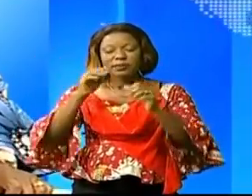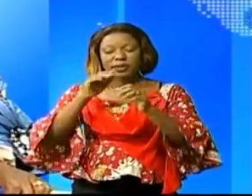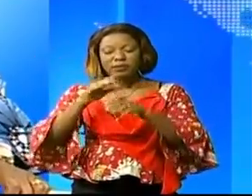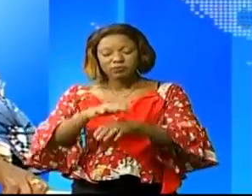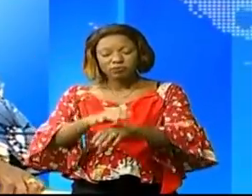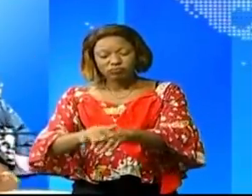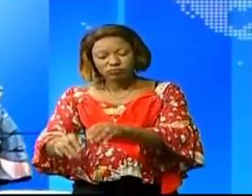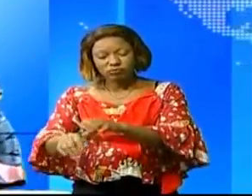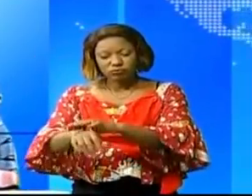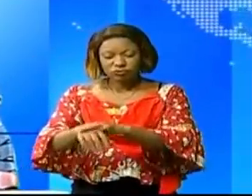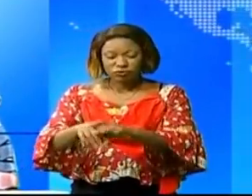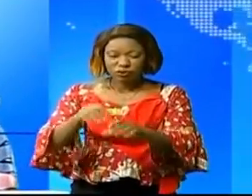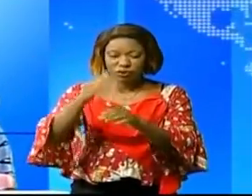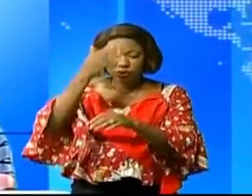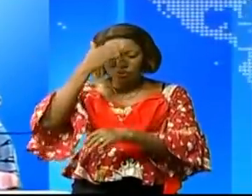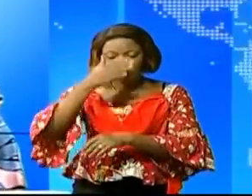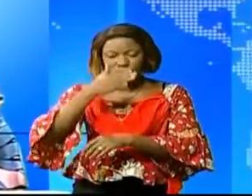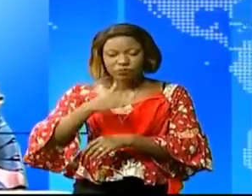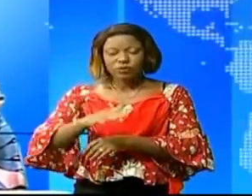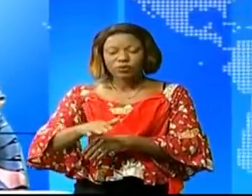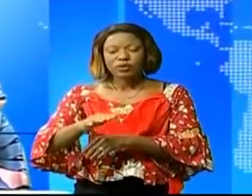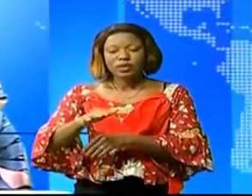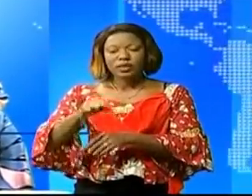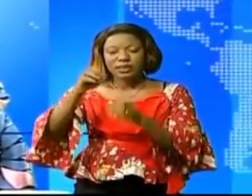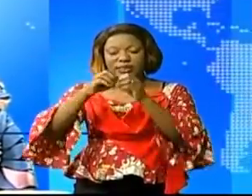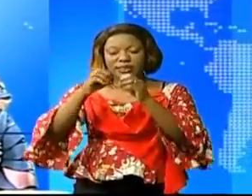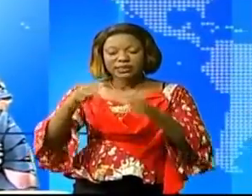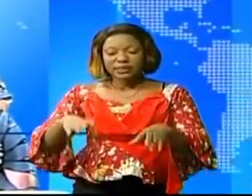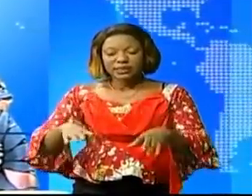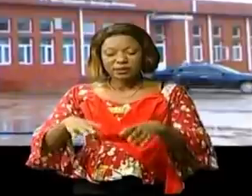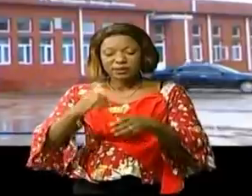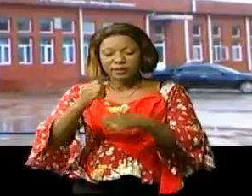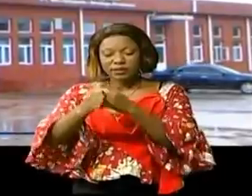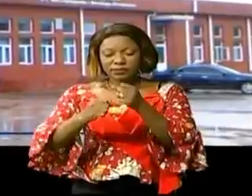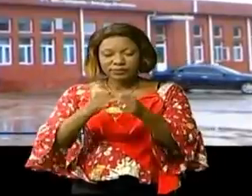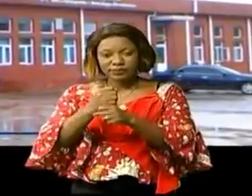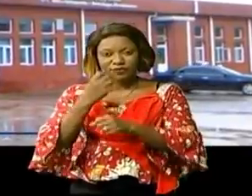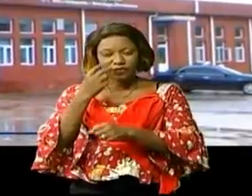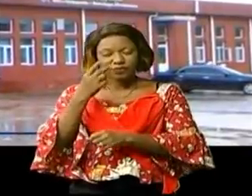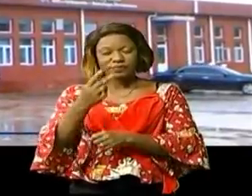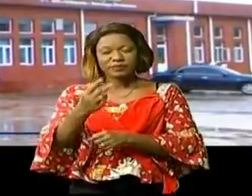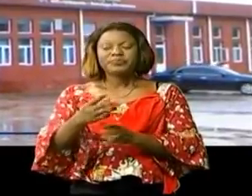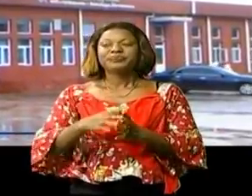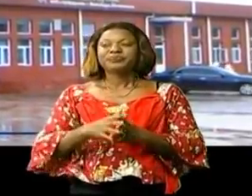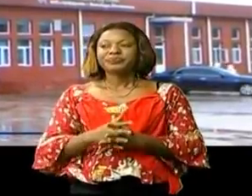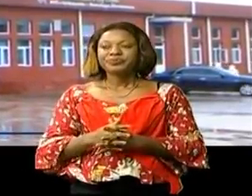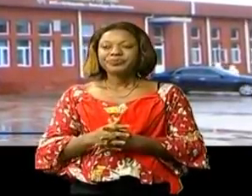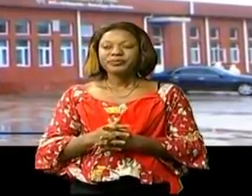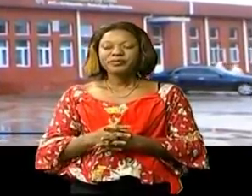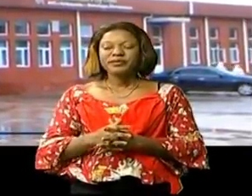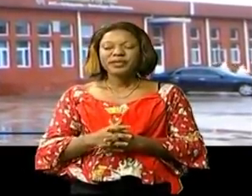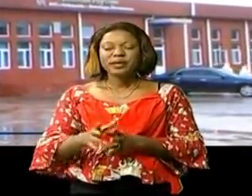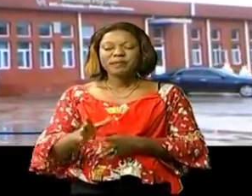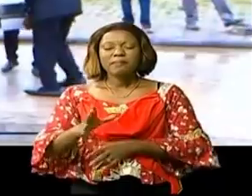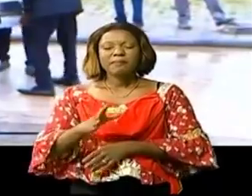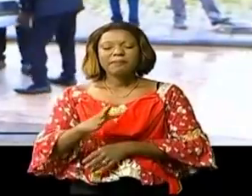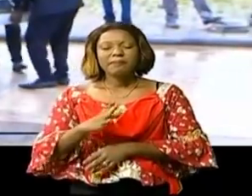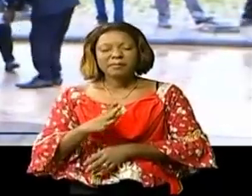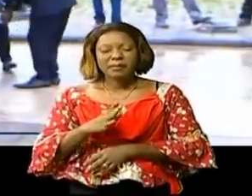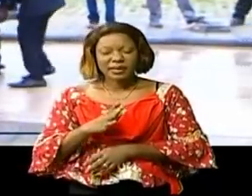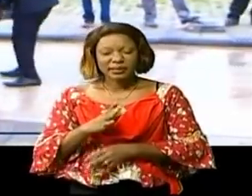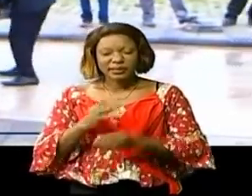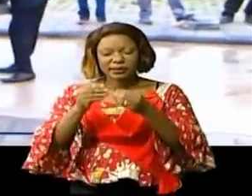l'hôpital, à la morgue de l'hôpital du Cinquantenaire. Il n'y a pas plus dure épreuve que de perdre un être